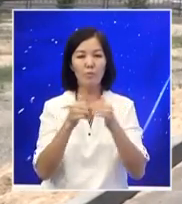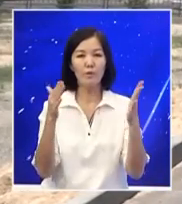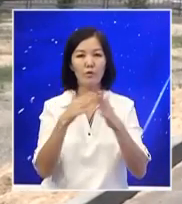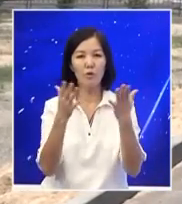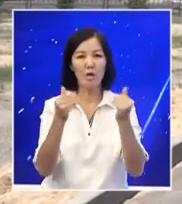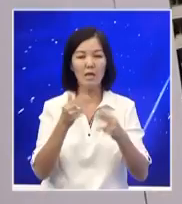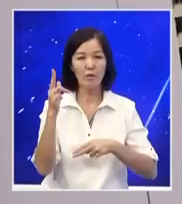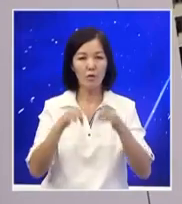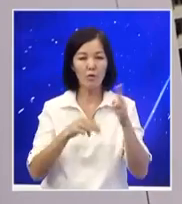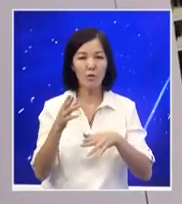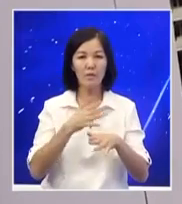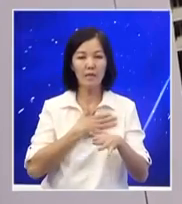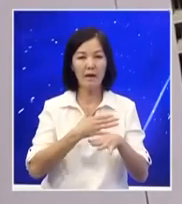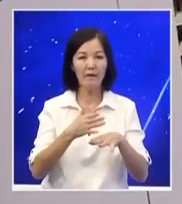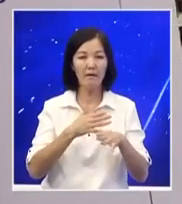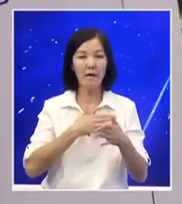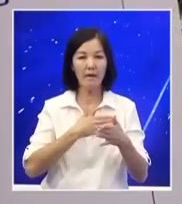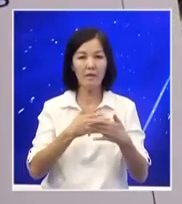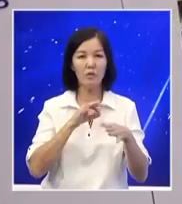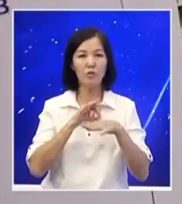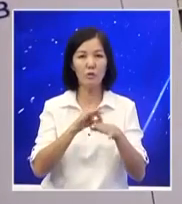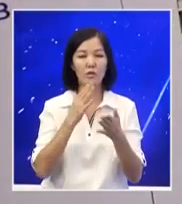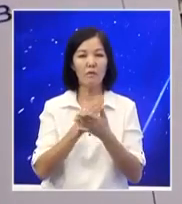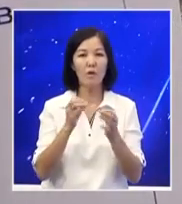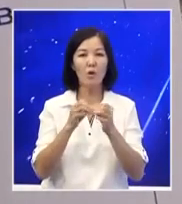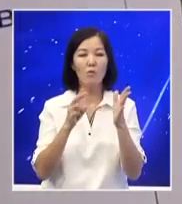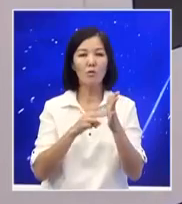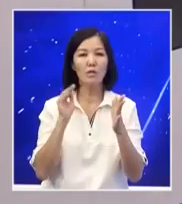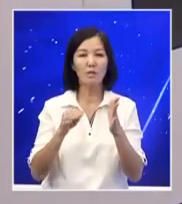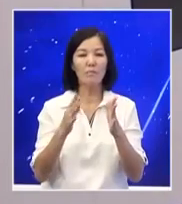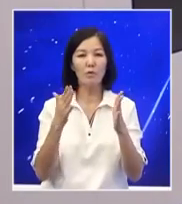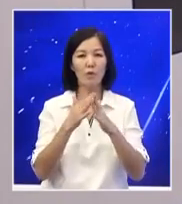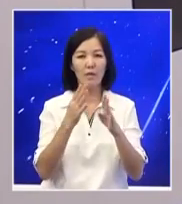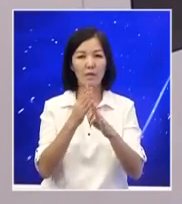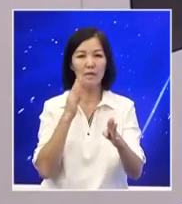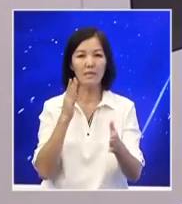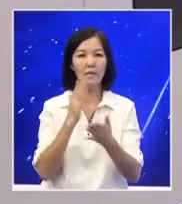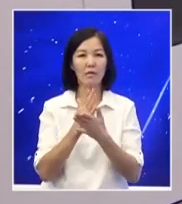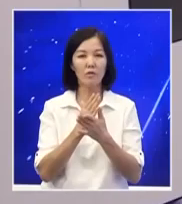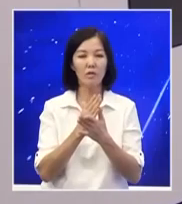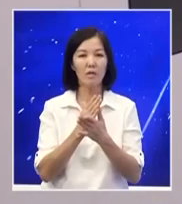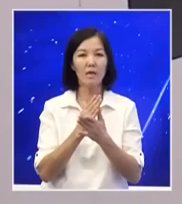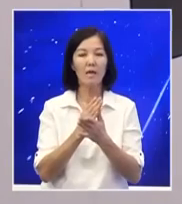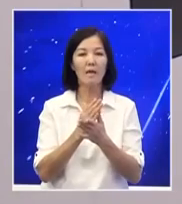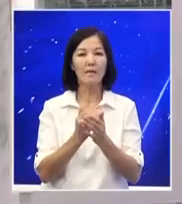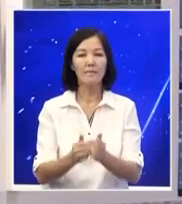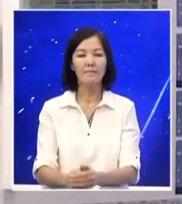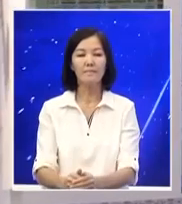қарқынды. Іздегенге сұраған. Тек Талдықорғанда 17 мыңнан аса адам баспана кезегінде тұр. Үйсіз жұрт үміт ақталып